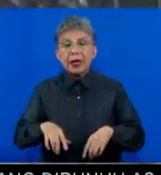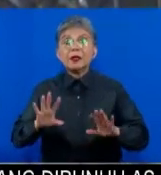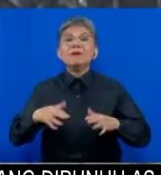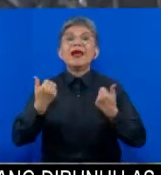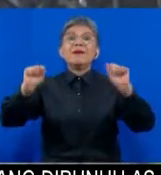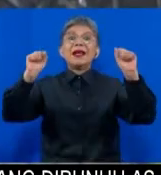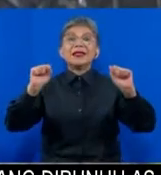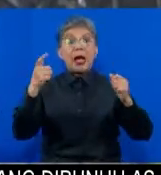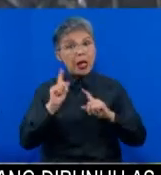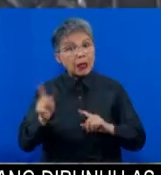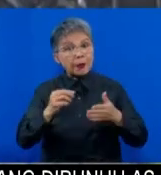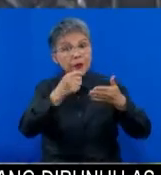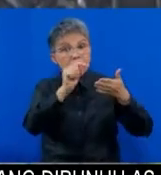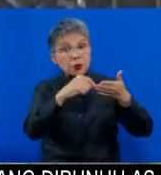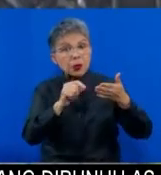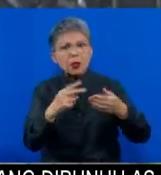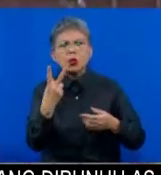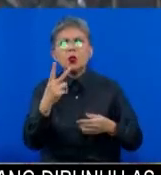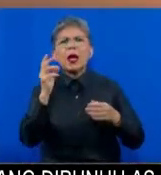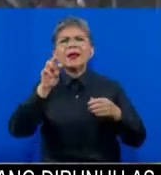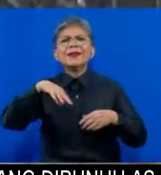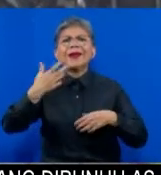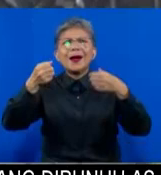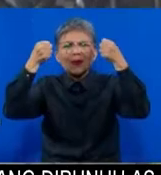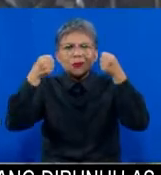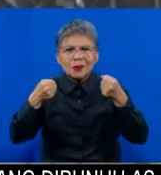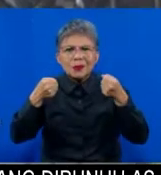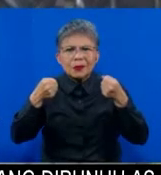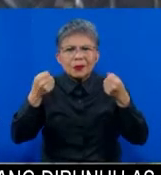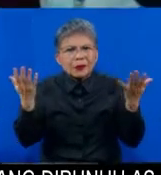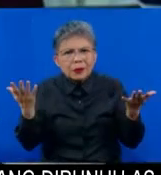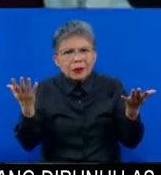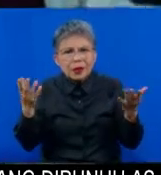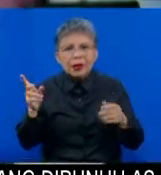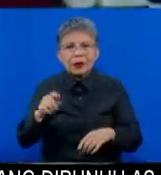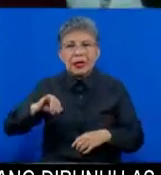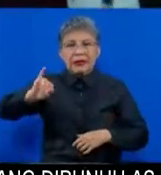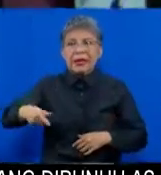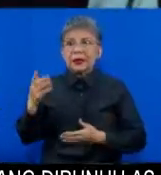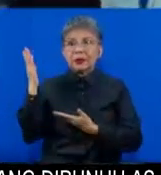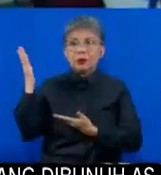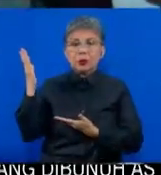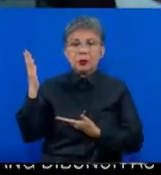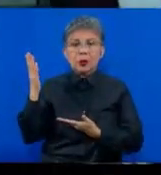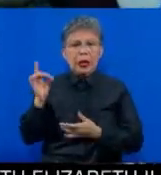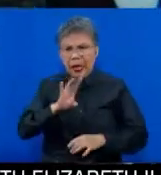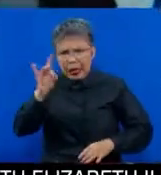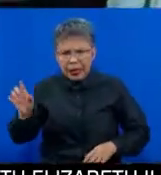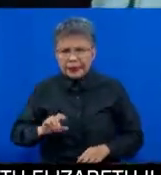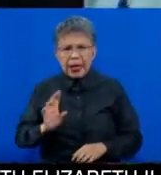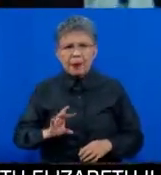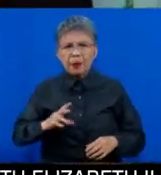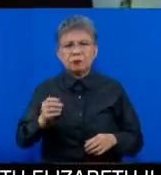mendapatkan bebas bersyarat setelah menjalani 2 tahun hukuman di Hotel Prodeo. Jaksa Pinangki bukan satu-satunya yang mendapat hadiah